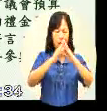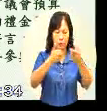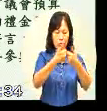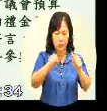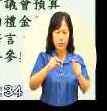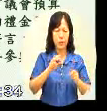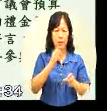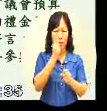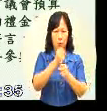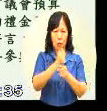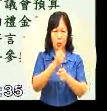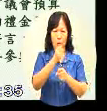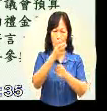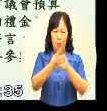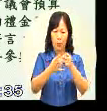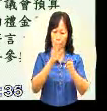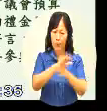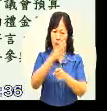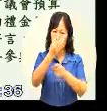呢第九年